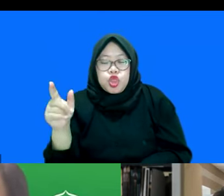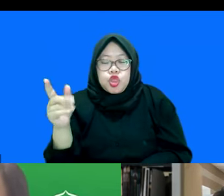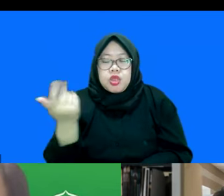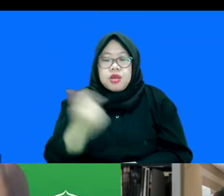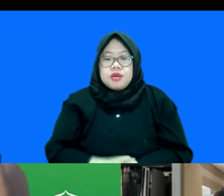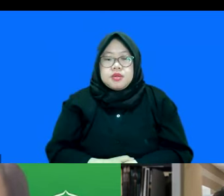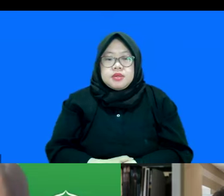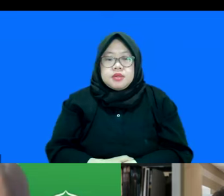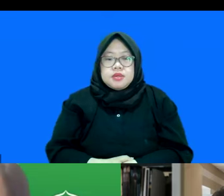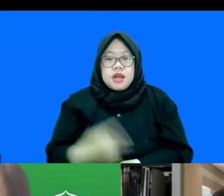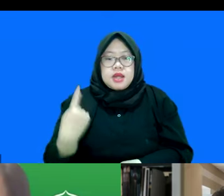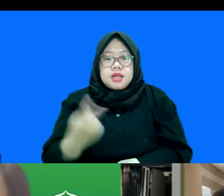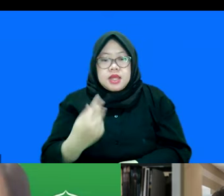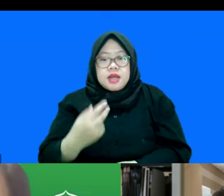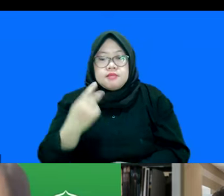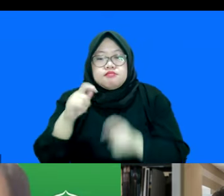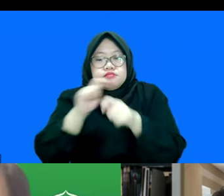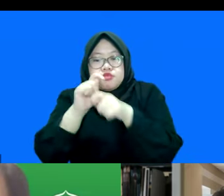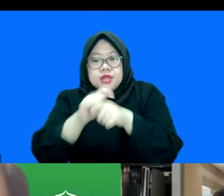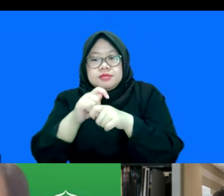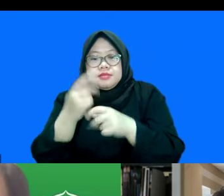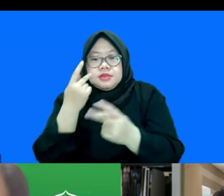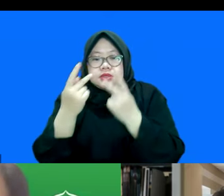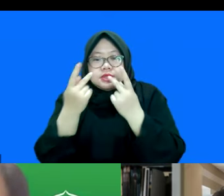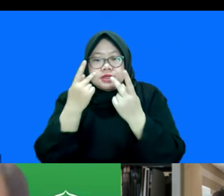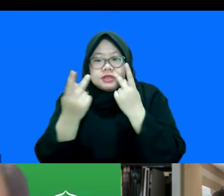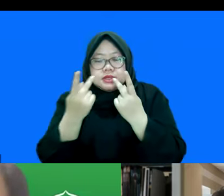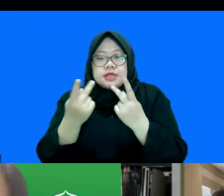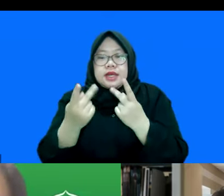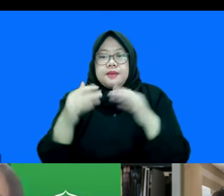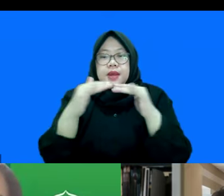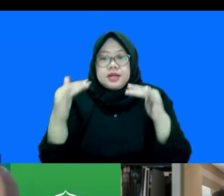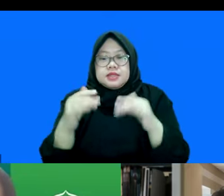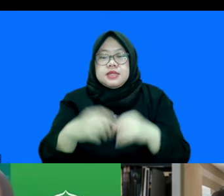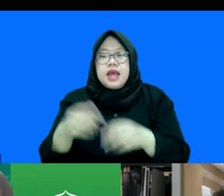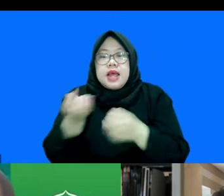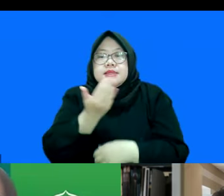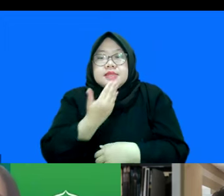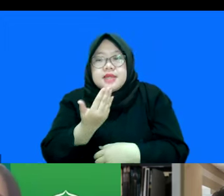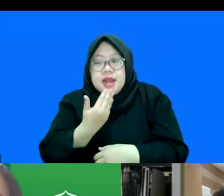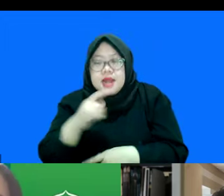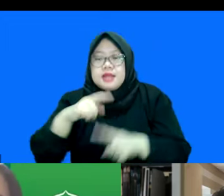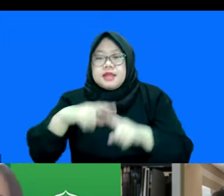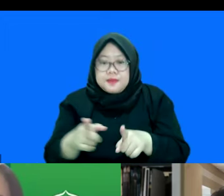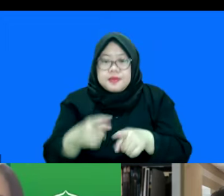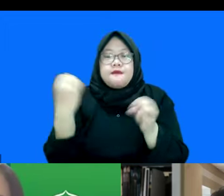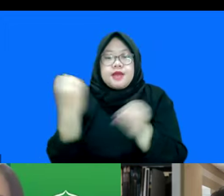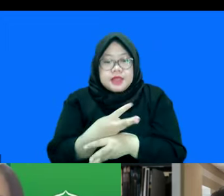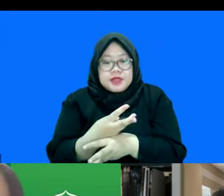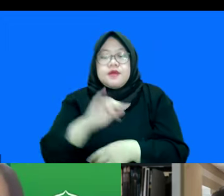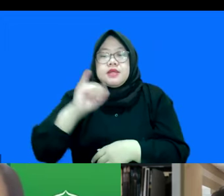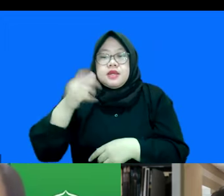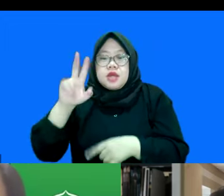Kita bikin mekanisme check and balances yang simple tapi efektif. Dengan cara apa? Ya kita harus rely dengan perkembangan teknologi yang